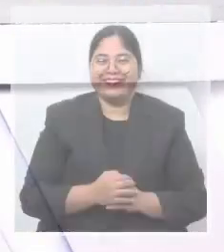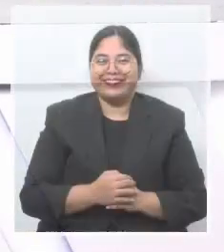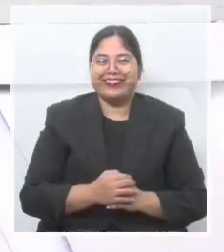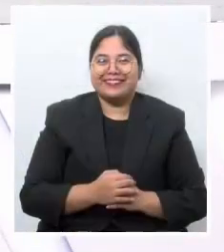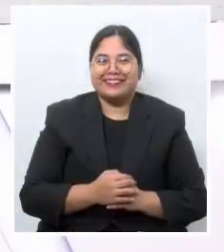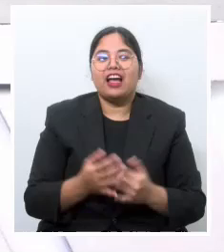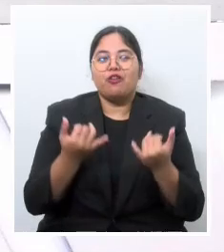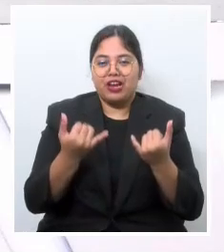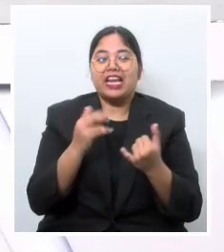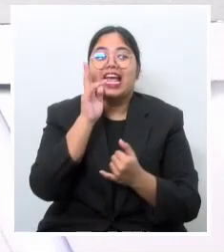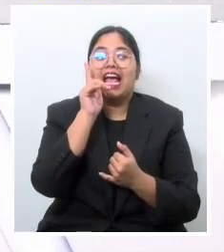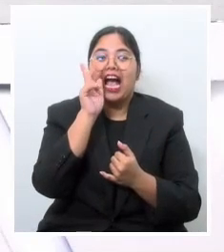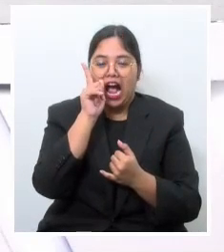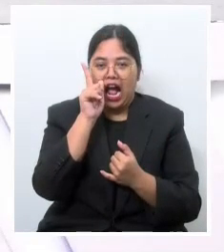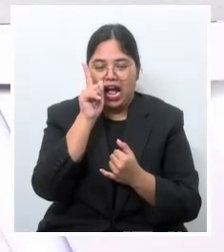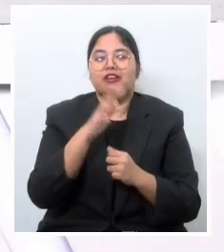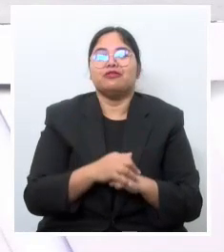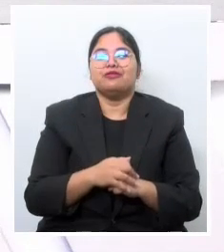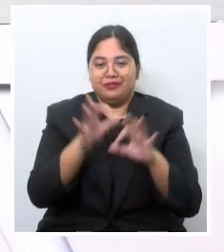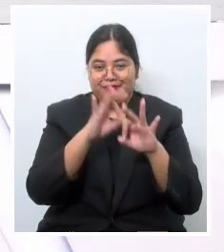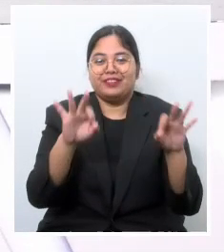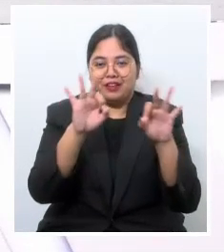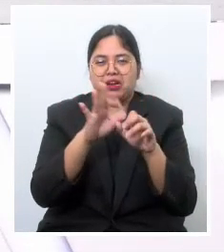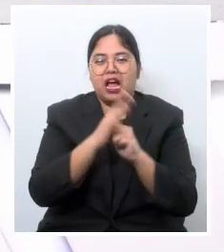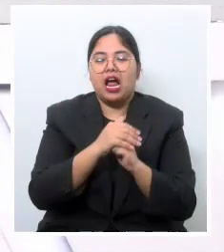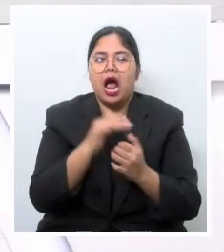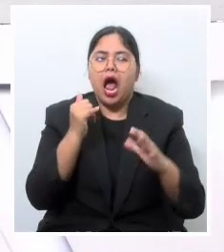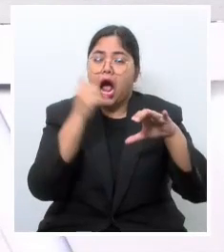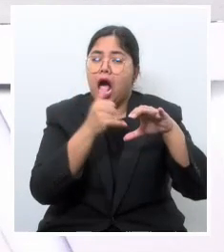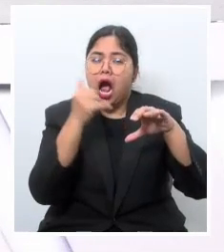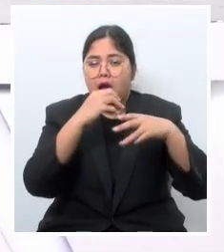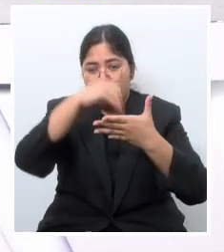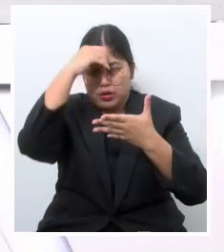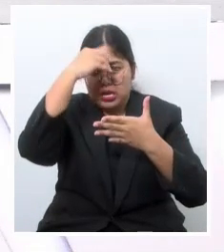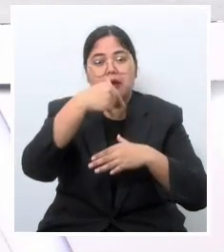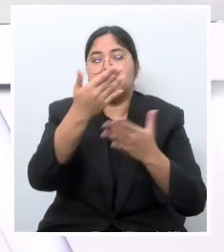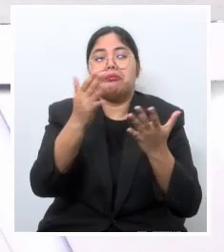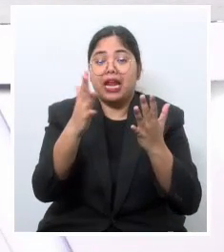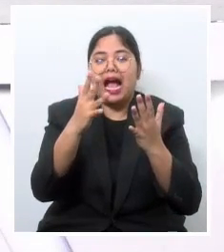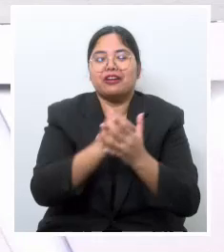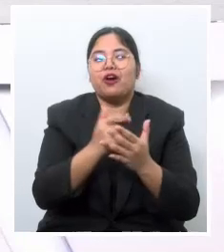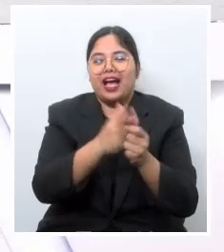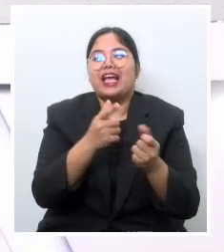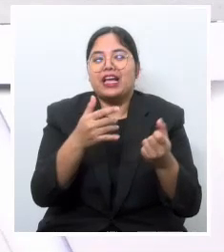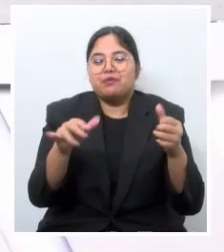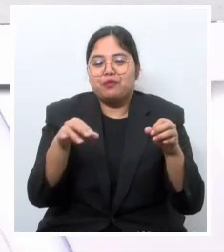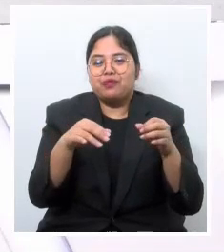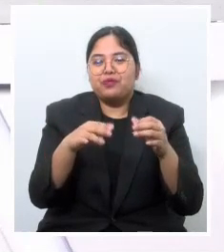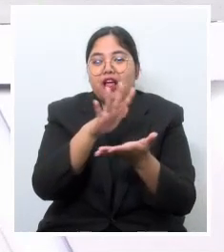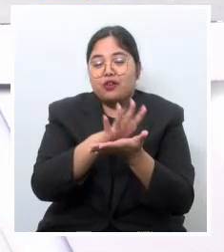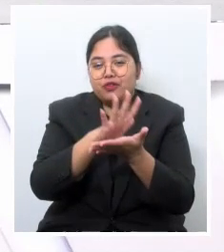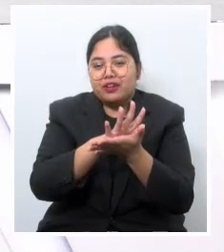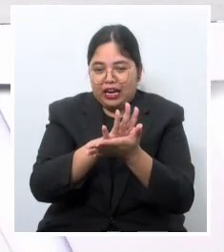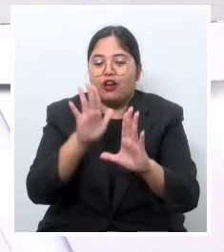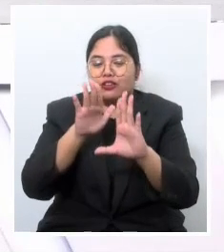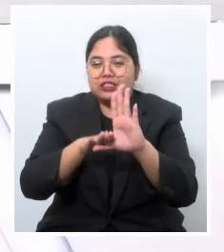และนี่ก็คือข่าวติดเทรนนะคะ mobileSchoolค่ะเข้าเรียนไม่ได้ให้โรงเรียนไปหาค่ะเพื่อให้เด็กๆและเยาวชนที่หลุดจากระบบการ